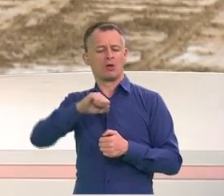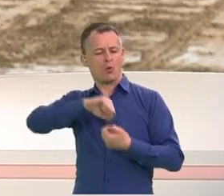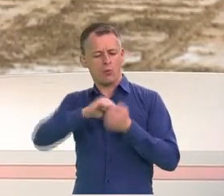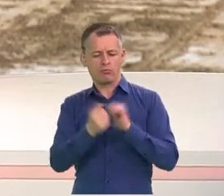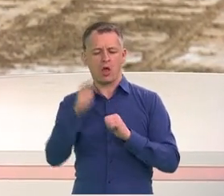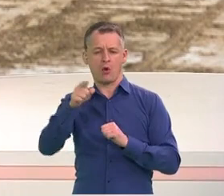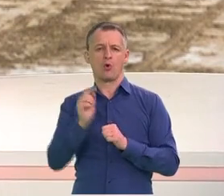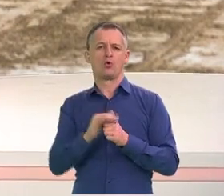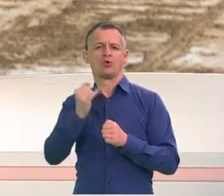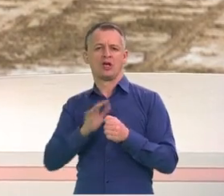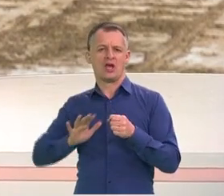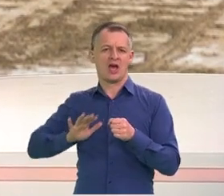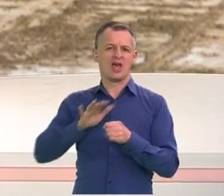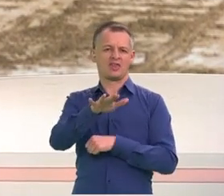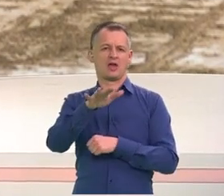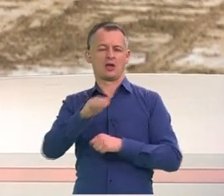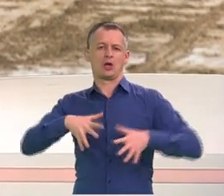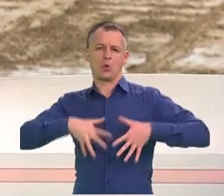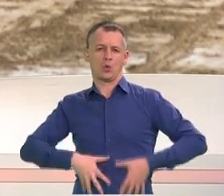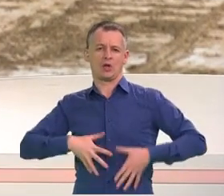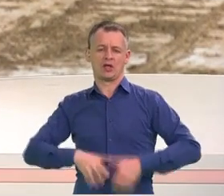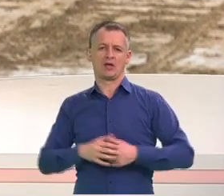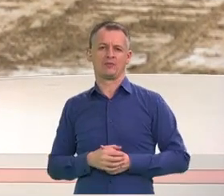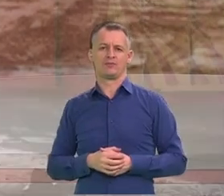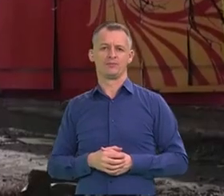Mercenarii Wagner atacă în valuri defensiva ucraineană.